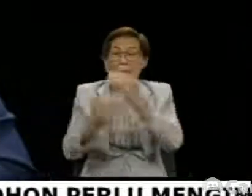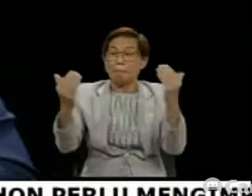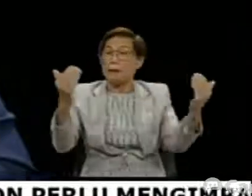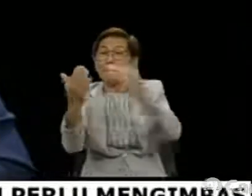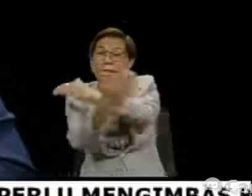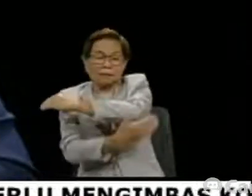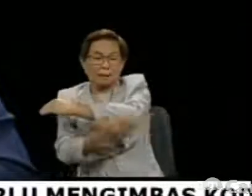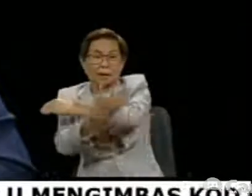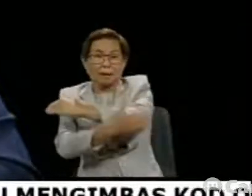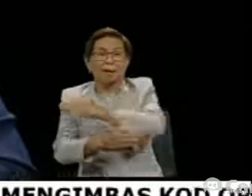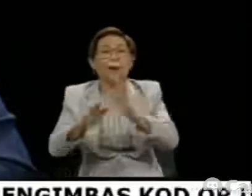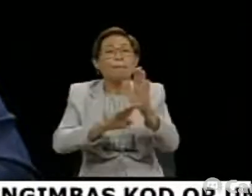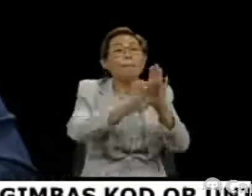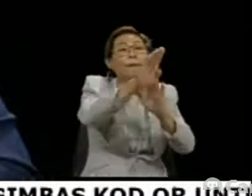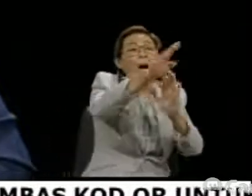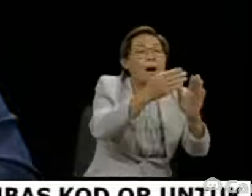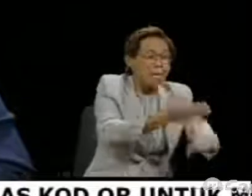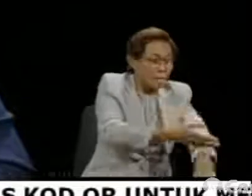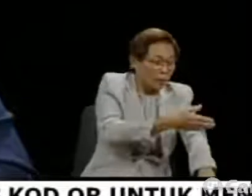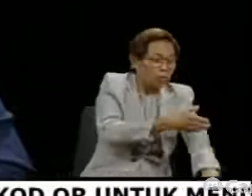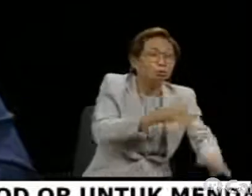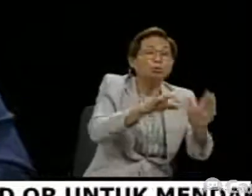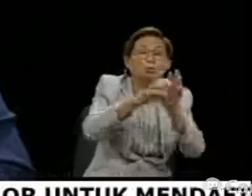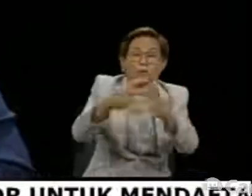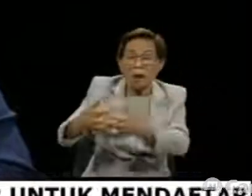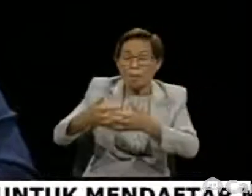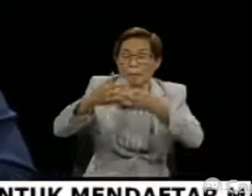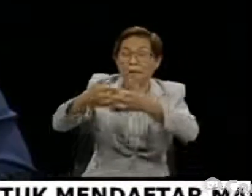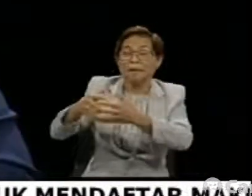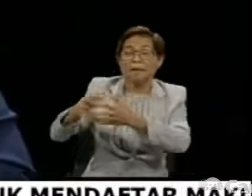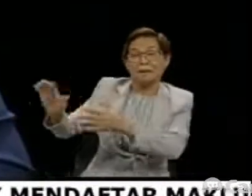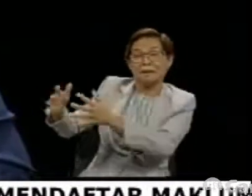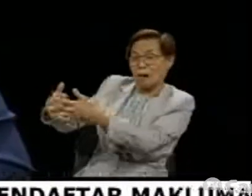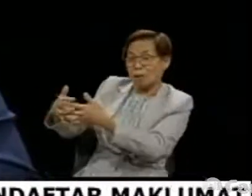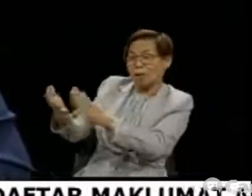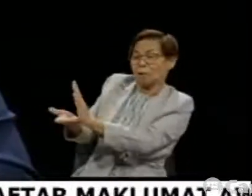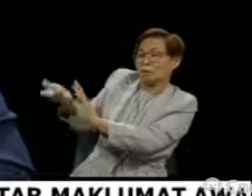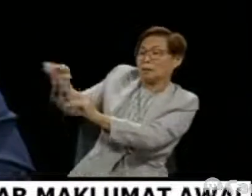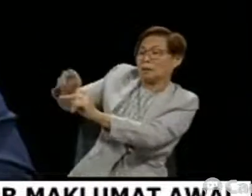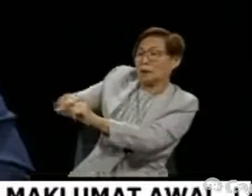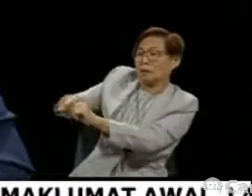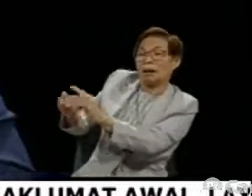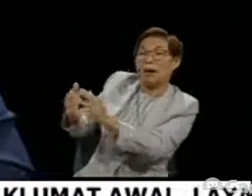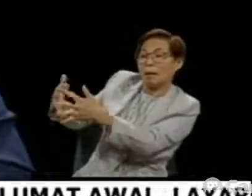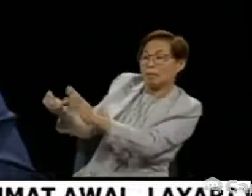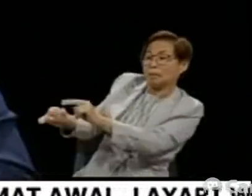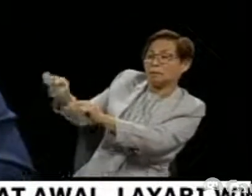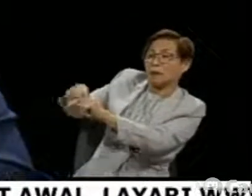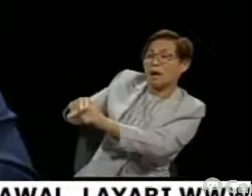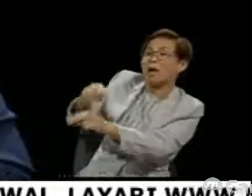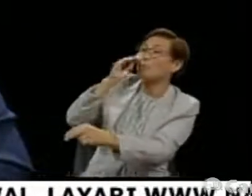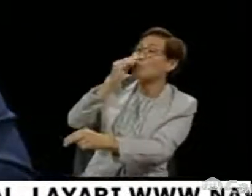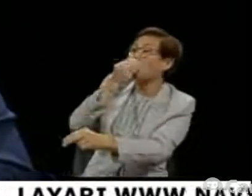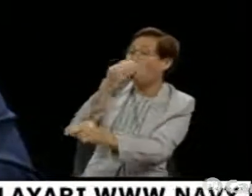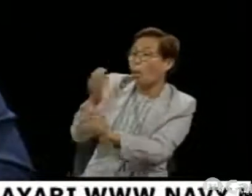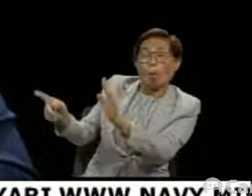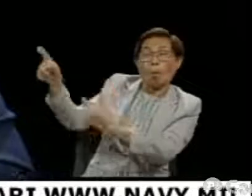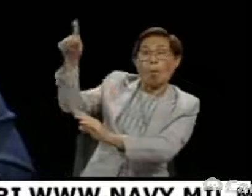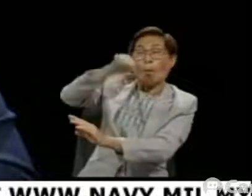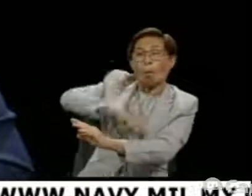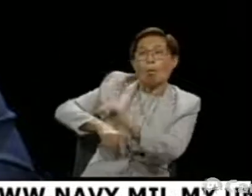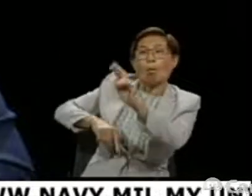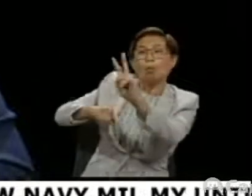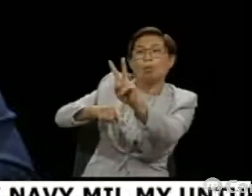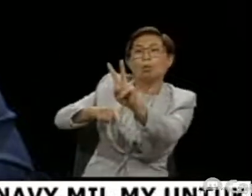maju seperti Amerika Serikat Amerika Serikat pun sengaja menaikkan ke ada faidahnya secara mendadak lebih